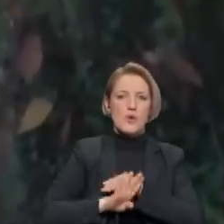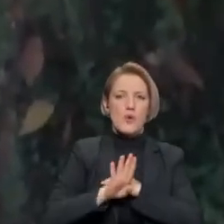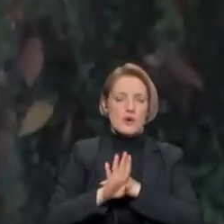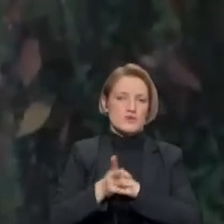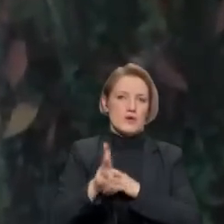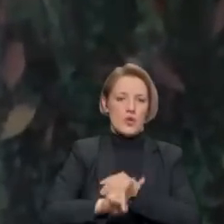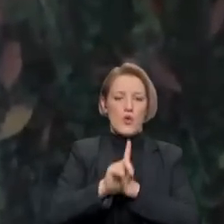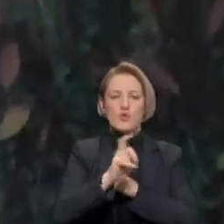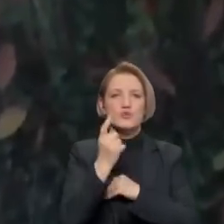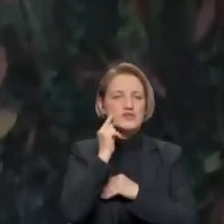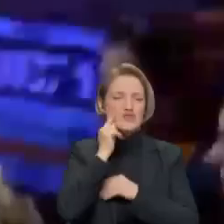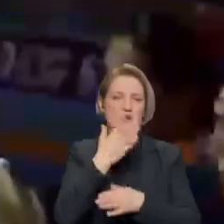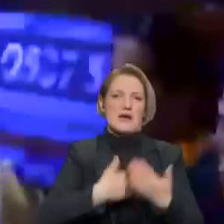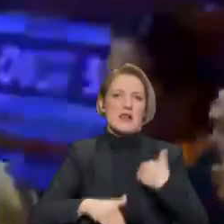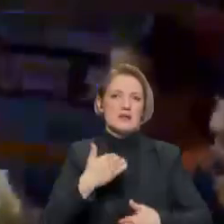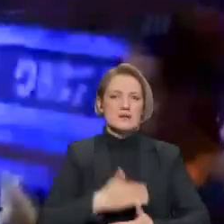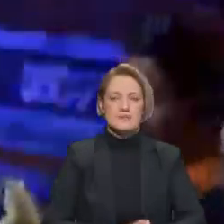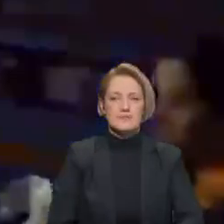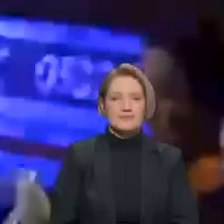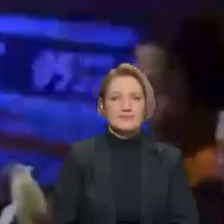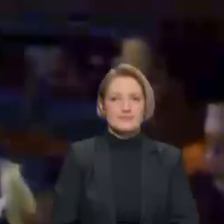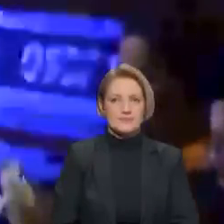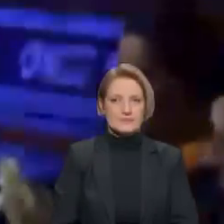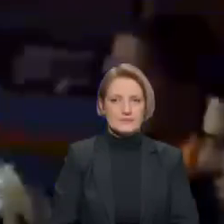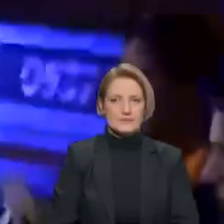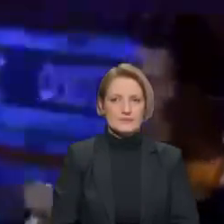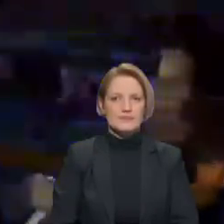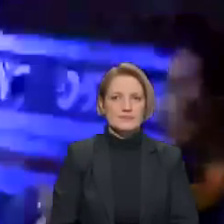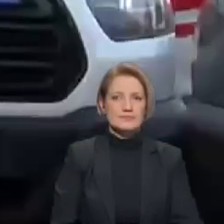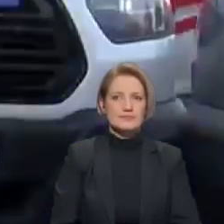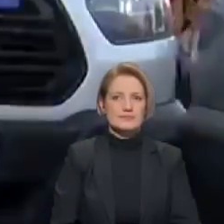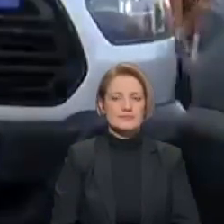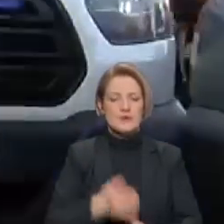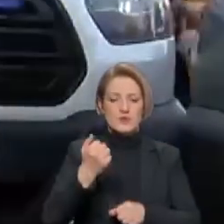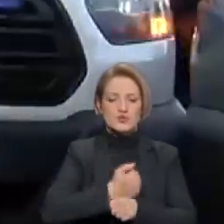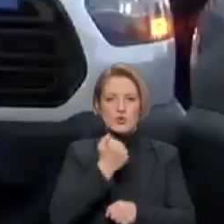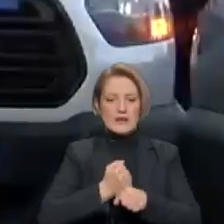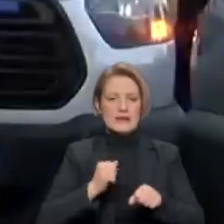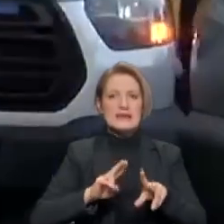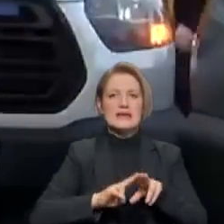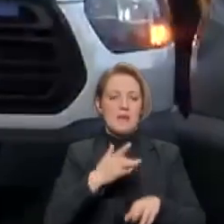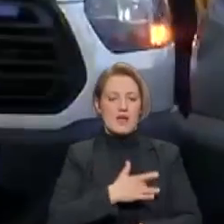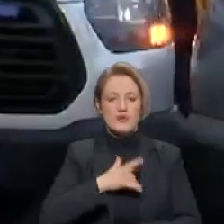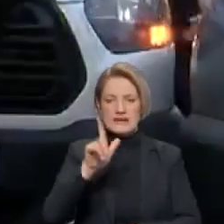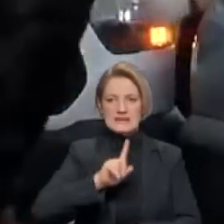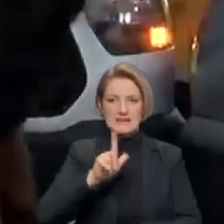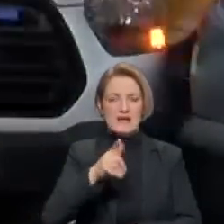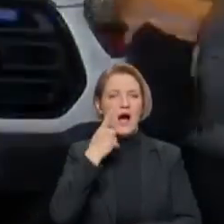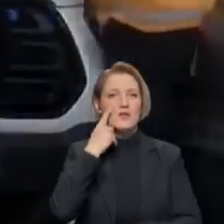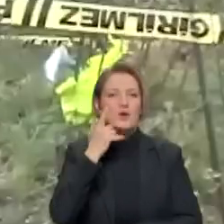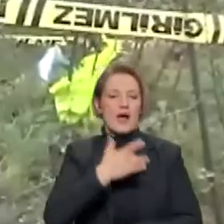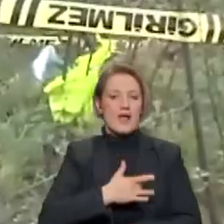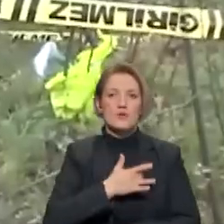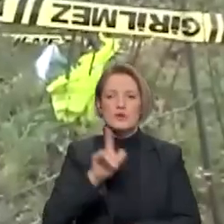hayatını kaybetti. 19 kişi yaralandı. Kaldı. Zonguldak Kilimli Anadolu Lisesi ve Kilimli Atatürk